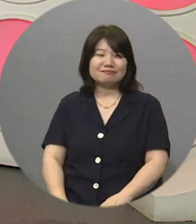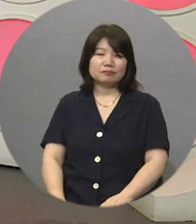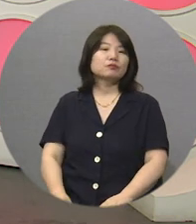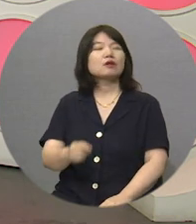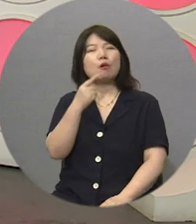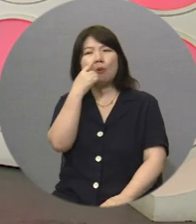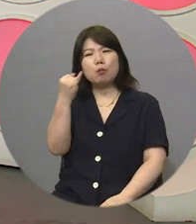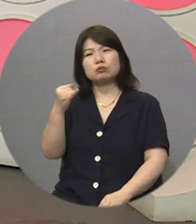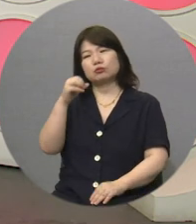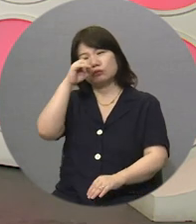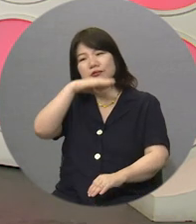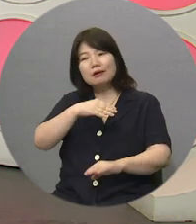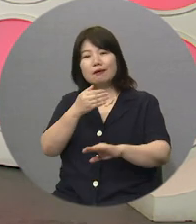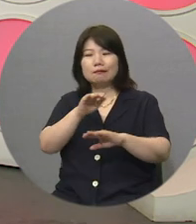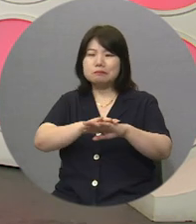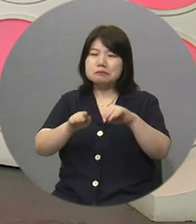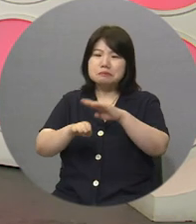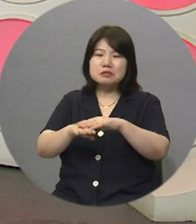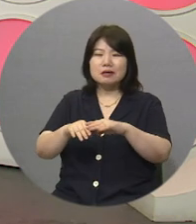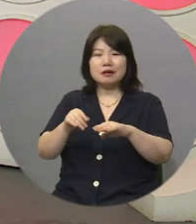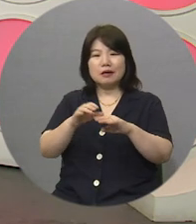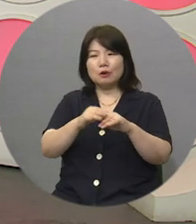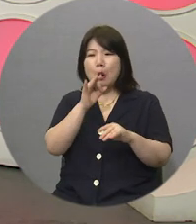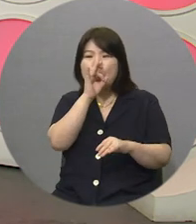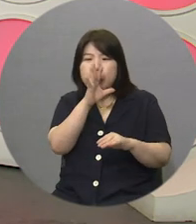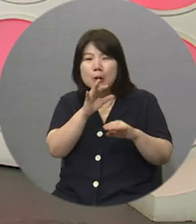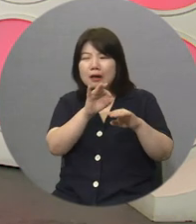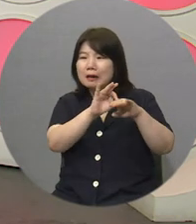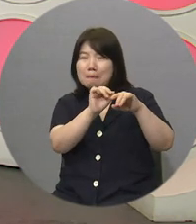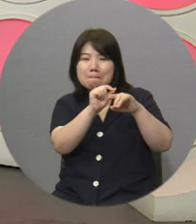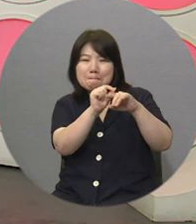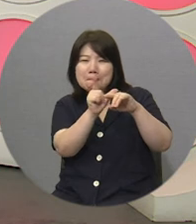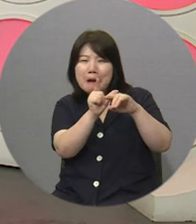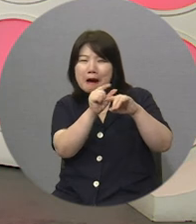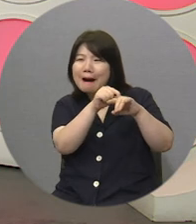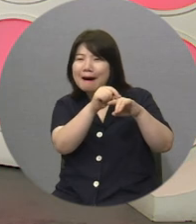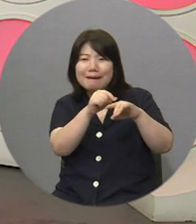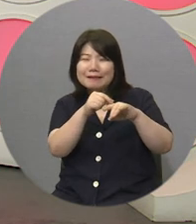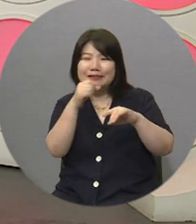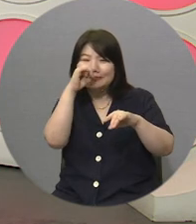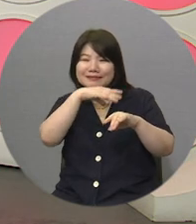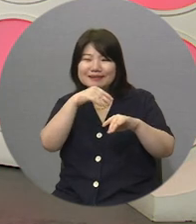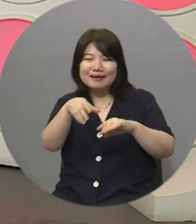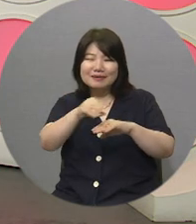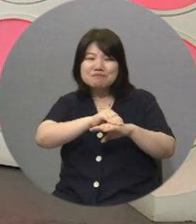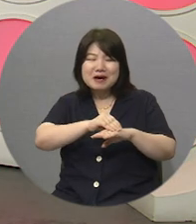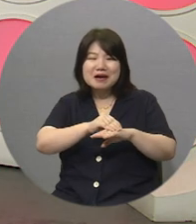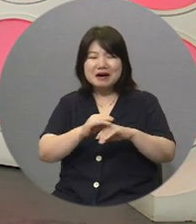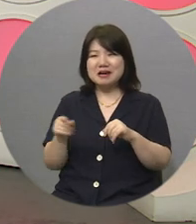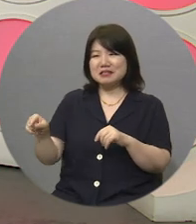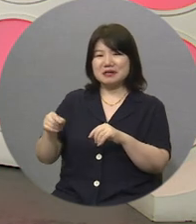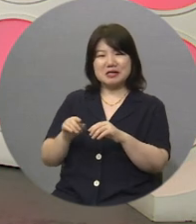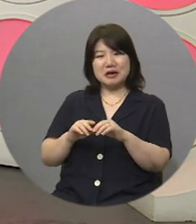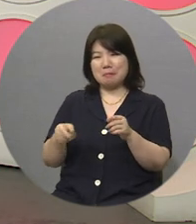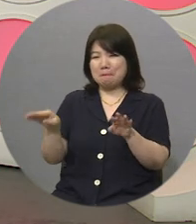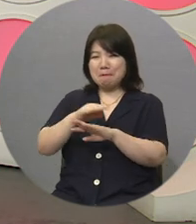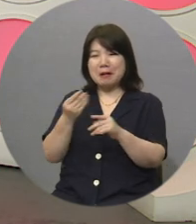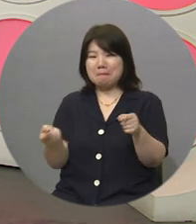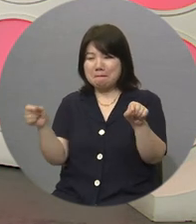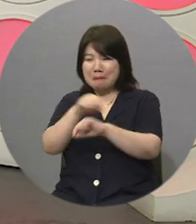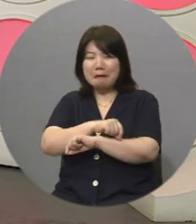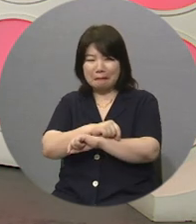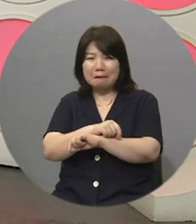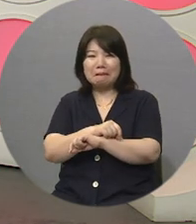또 그걸 신고 다니셨고. 네. 꼭 하나가 빵꾸가 난 적 있잖아요. 양말은. 맞아요. 네. 맞아요. 그럼 또 한쪽 빵꾸라면 양쪽 바꿔